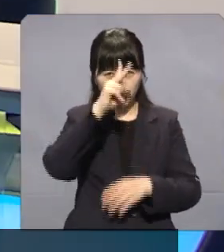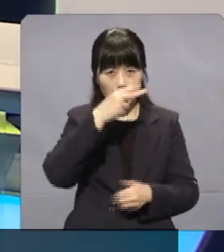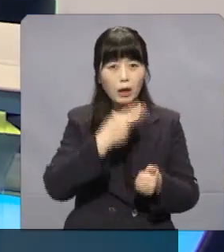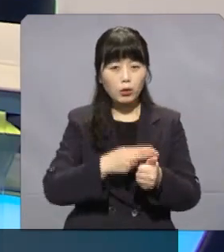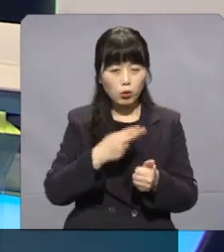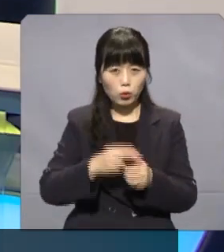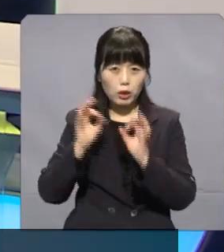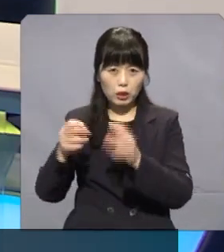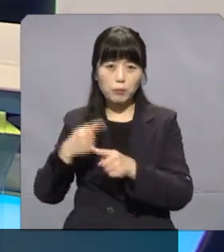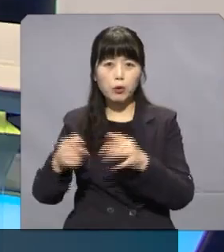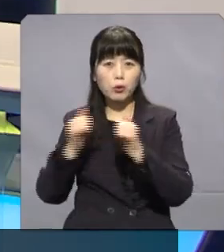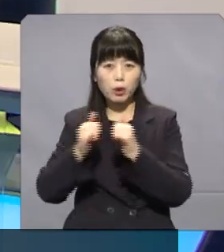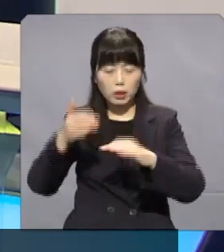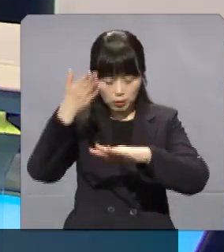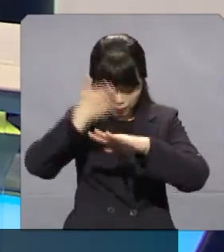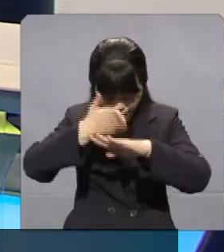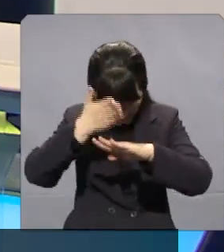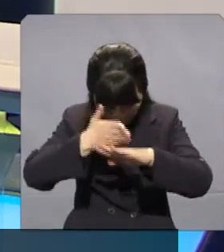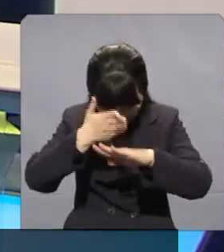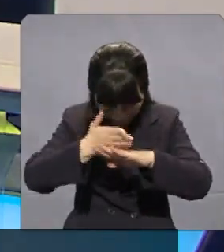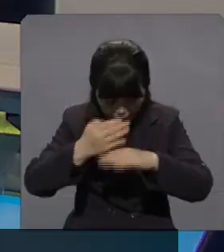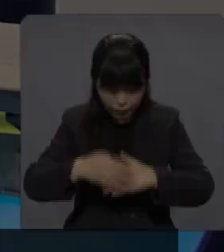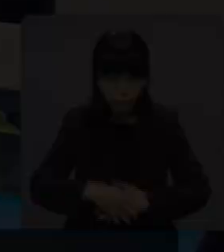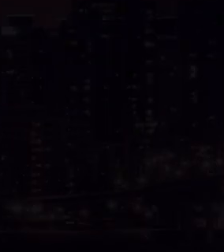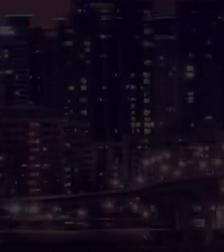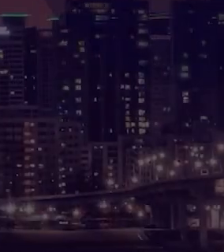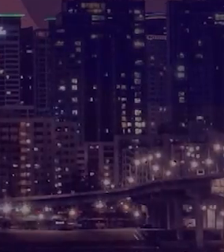박창환 교수님 김대현 평론한 님 고맙습니다